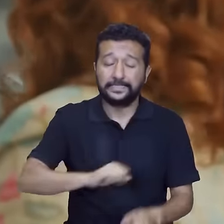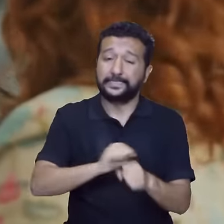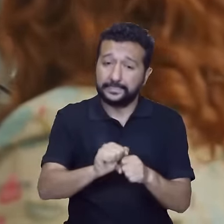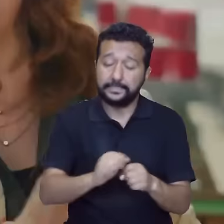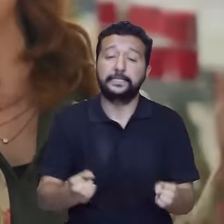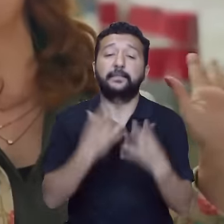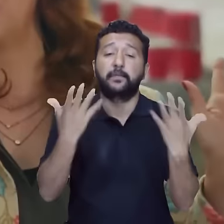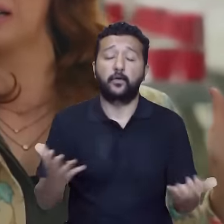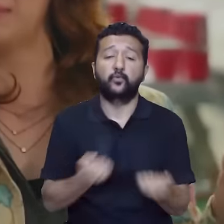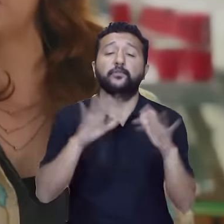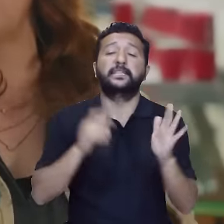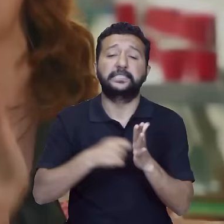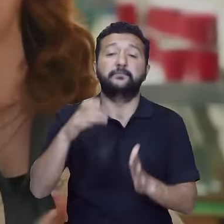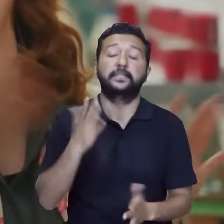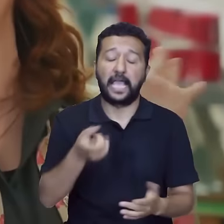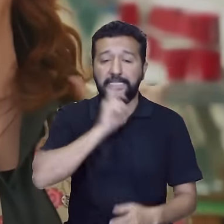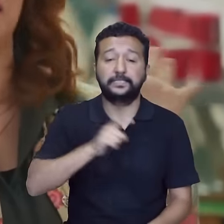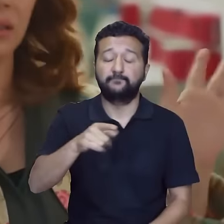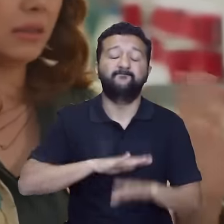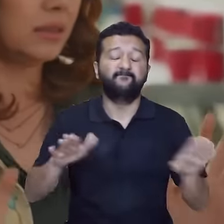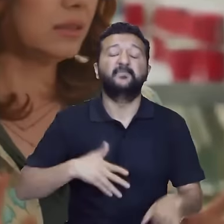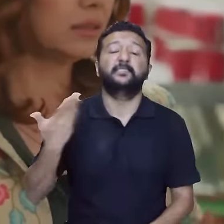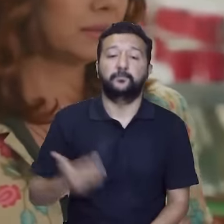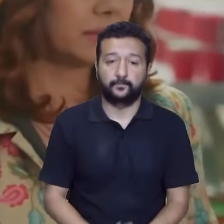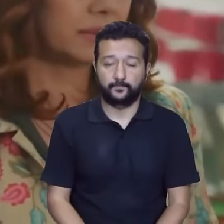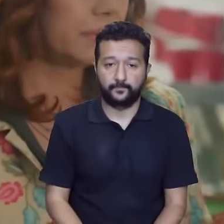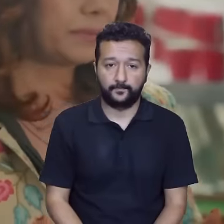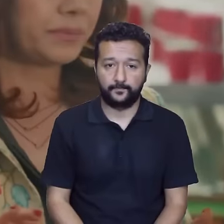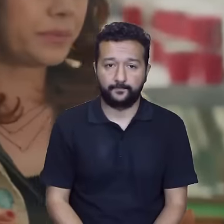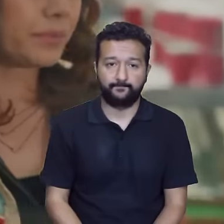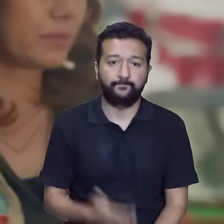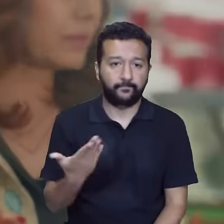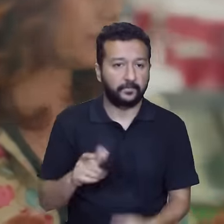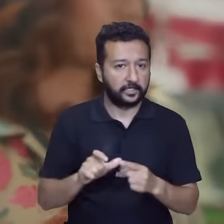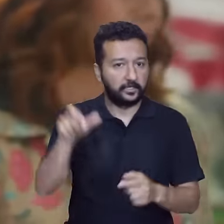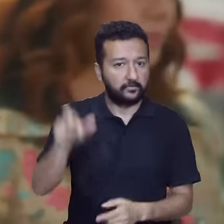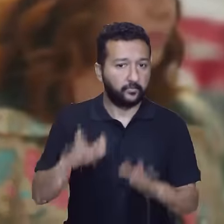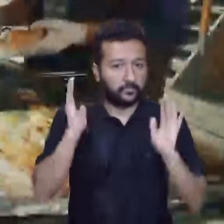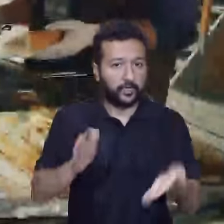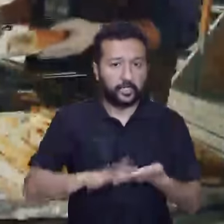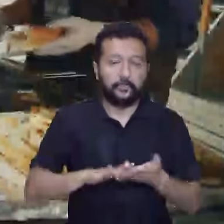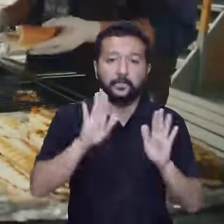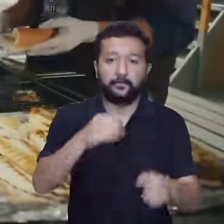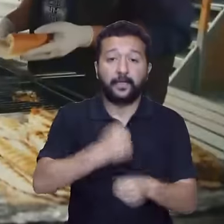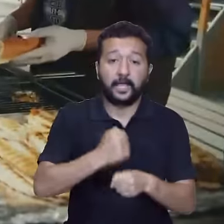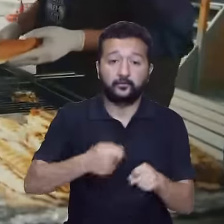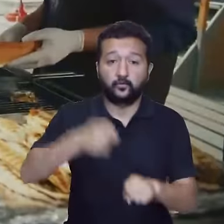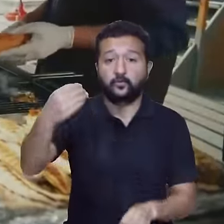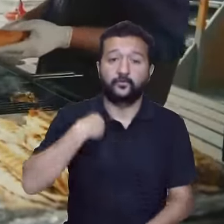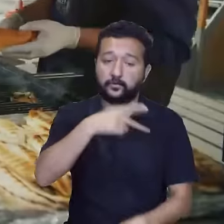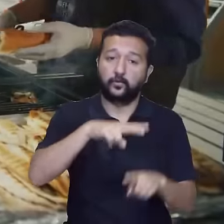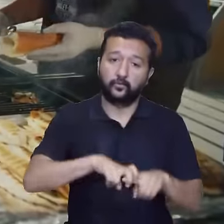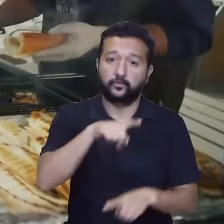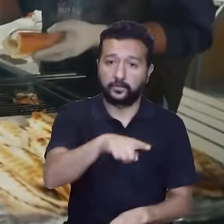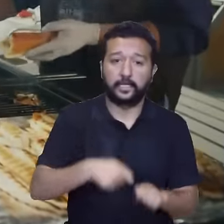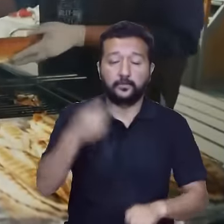ne deterjanlar. Bir türlü çıkartamadım. Şalgam malgam. Al. Şener'miş arkadaş ya. Tamam abi, gazoz ver iki tane. Biz de